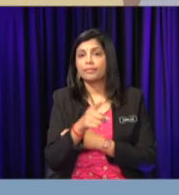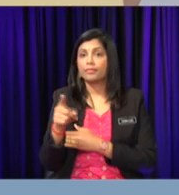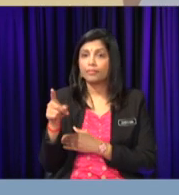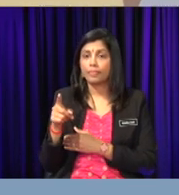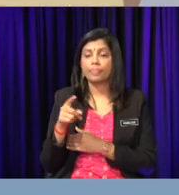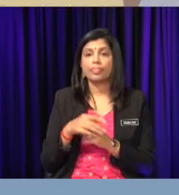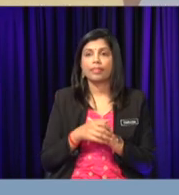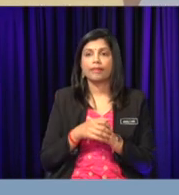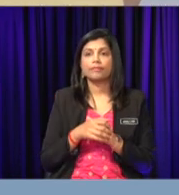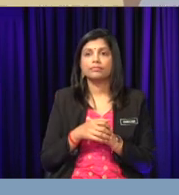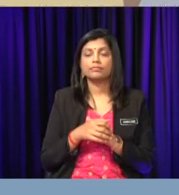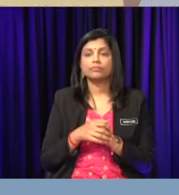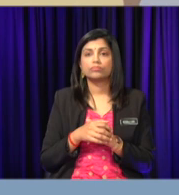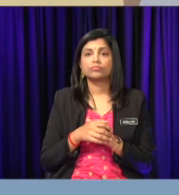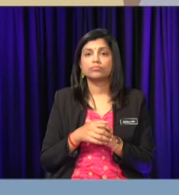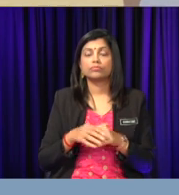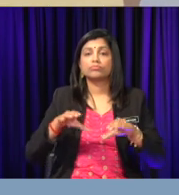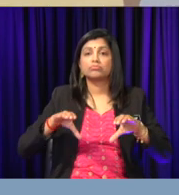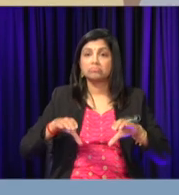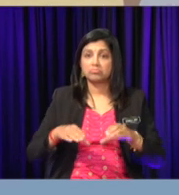tempe yang mencintai alam kita